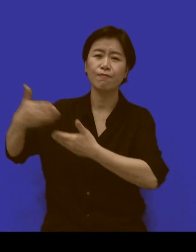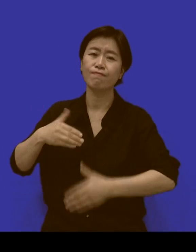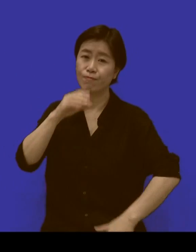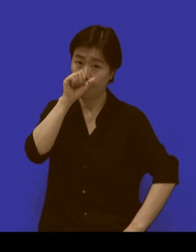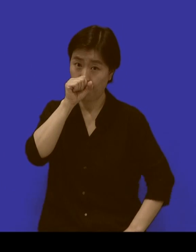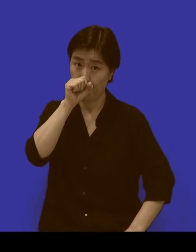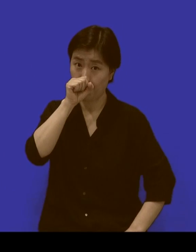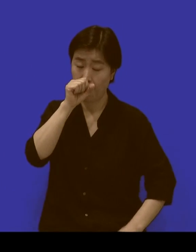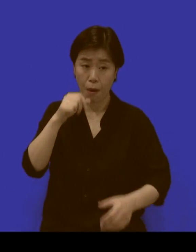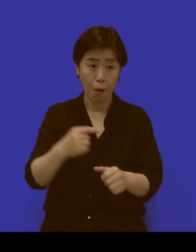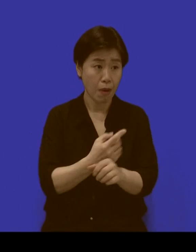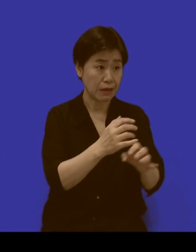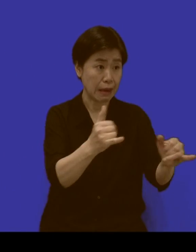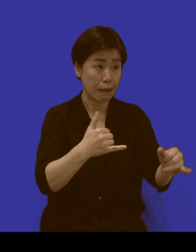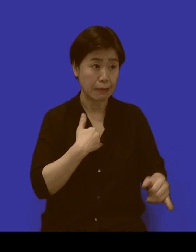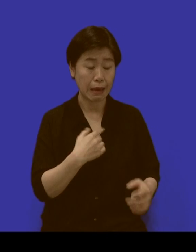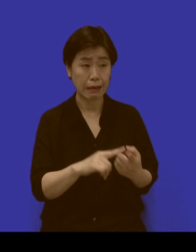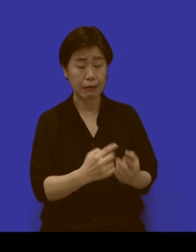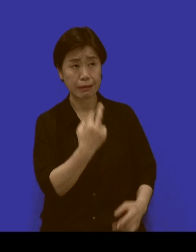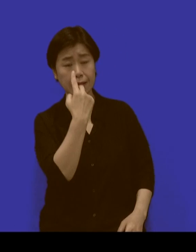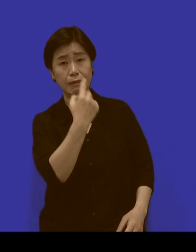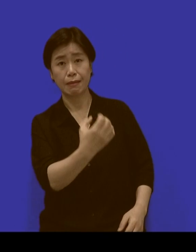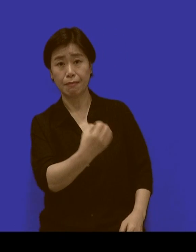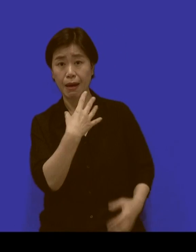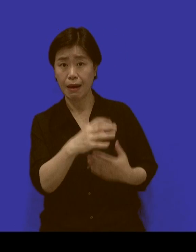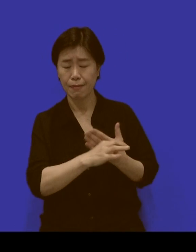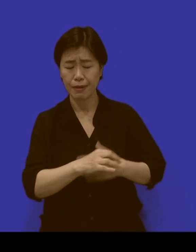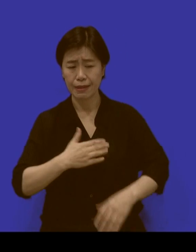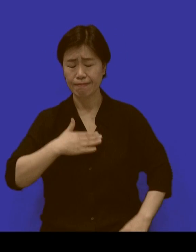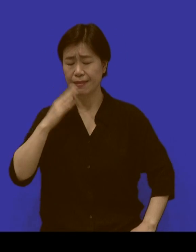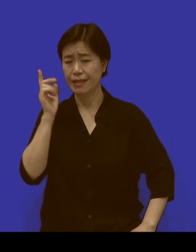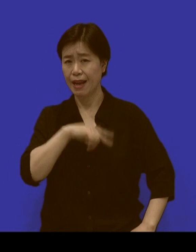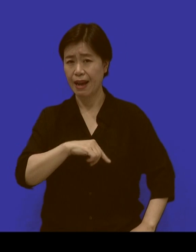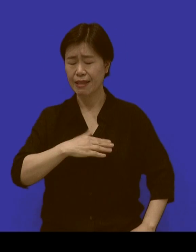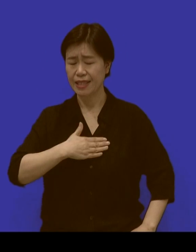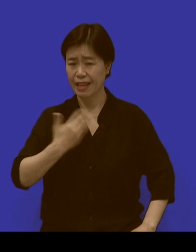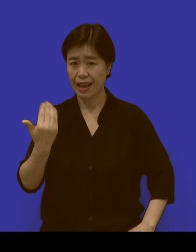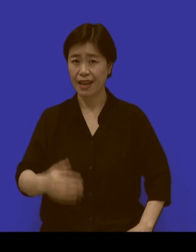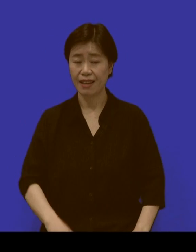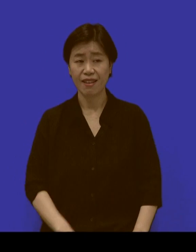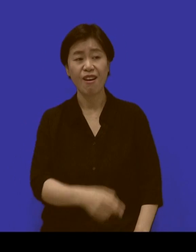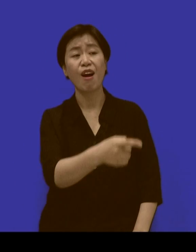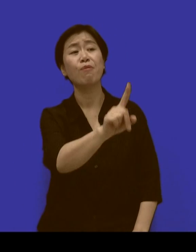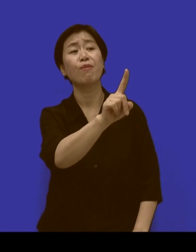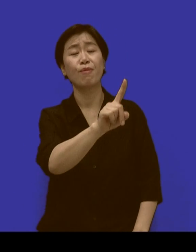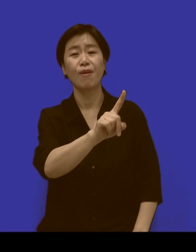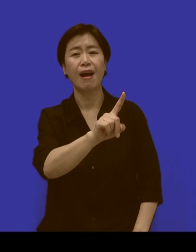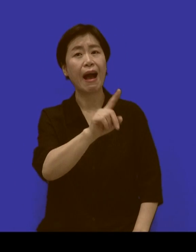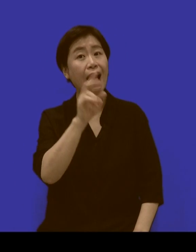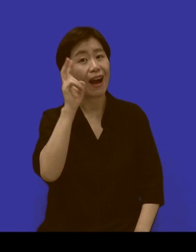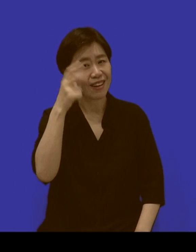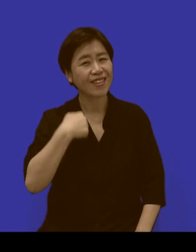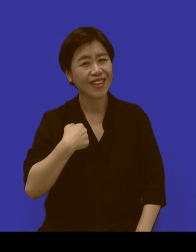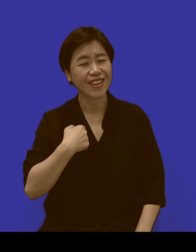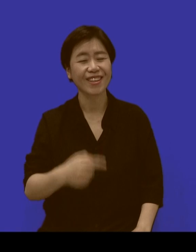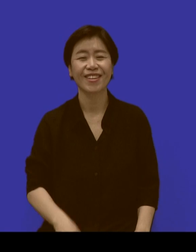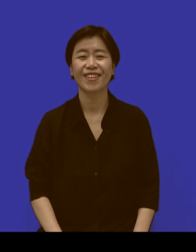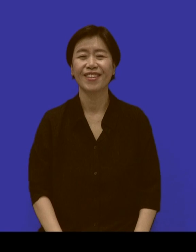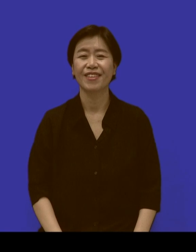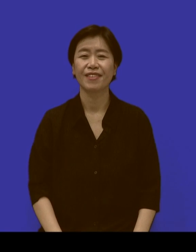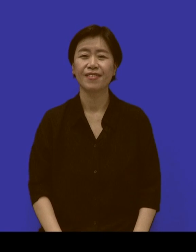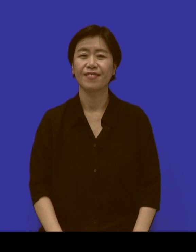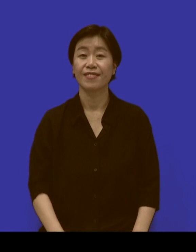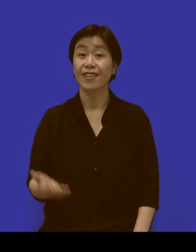기분 나쁘거든요. 예, 뭐라고 그러면 감히 네가 나한테. 그럼 너는 얼마나 잘났냐